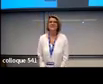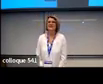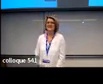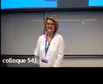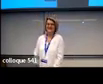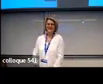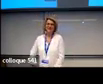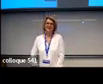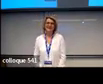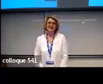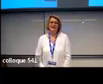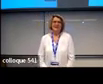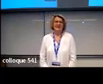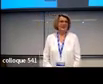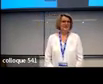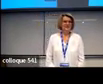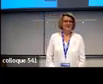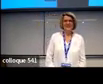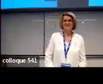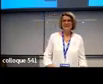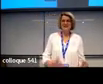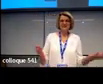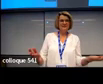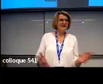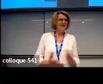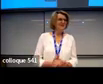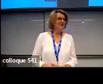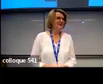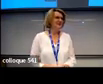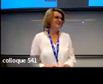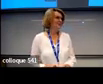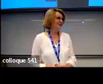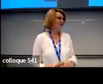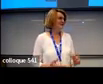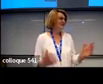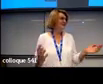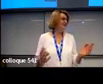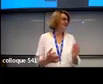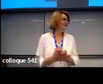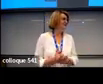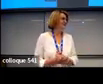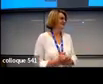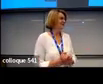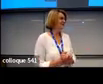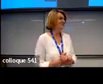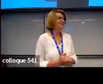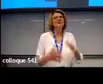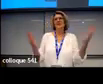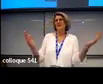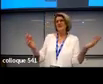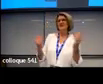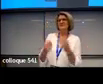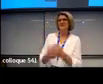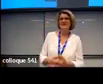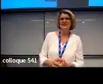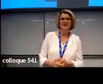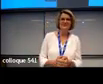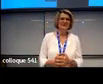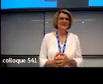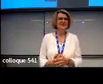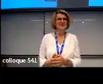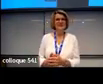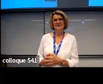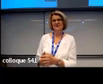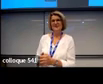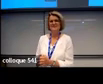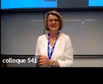Pudelco, Université TELUC. J'ai l'impression que ma communication aujourd'hui est un petit peu différente de toutes les autres. Pourtant, j'aurais pu présenter